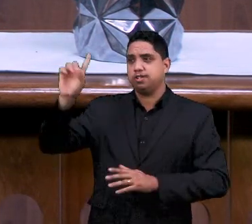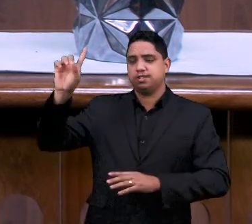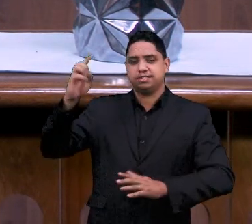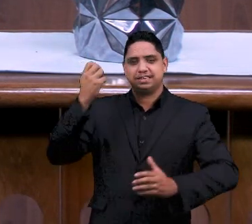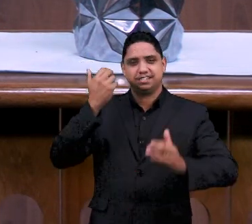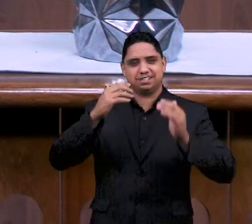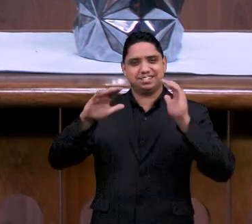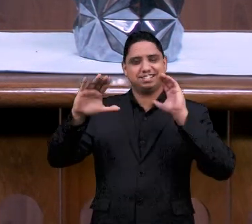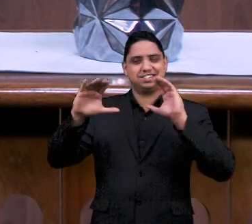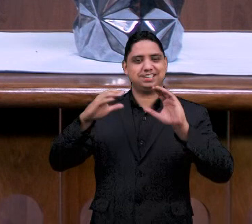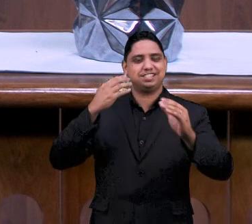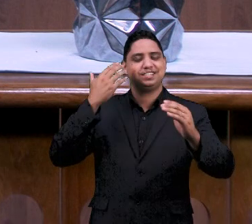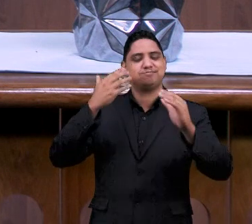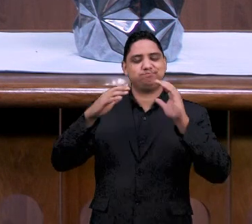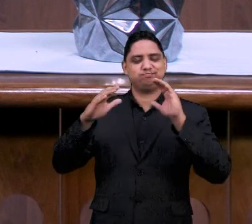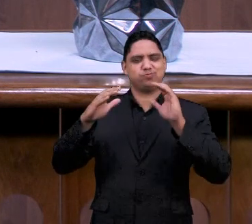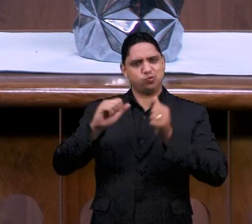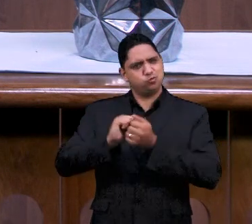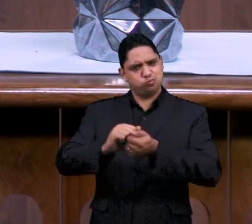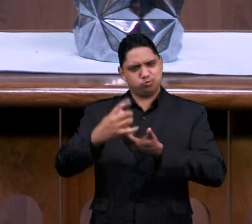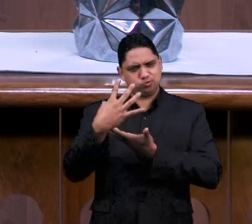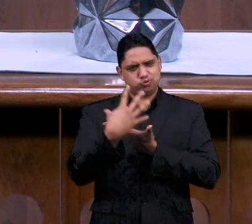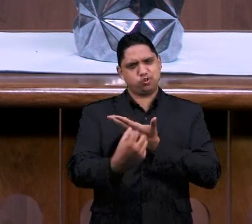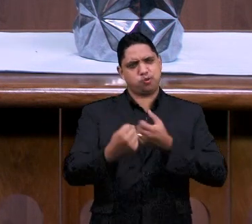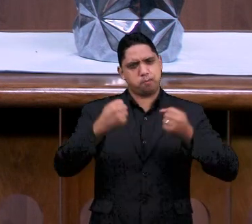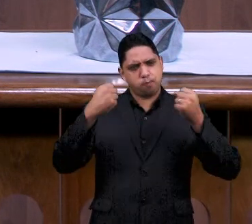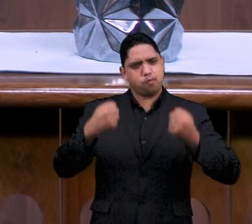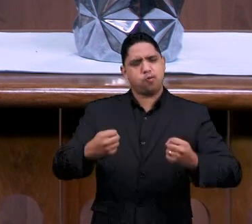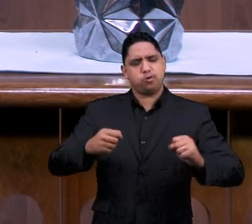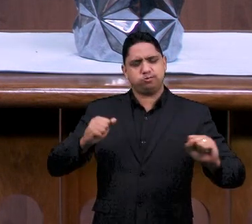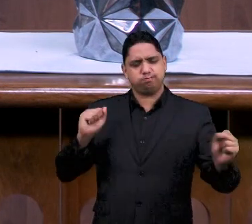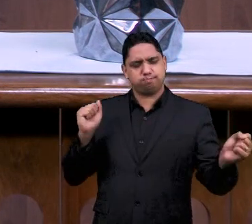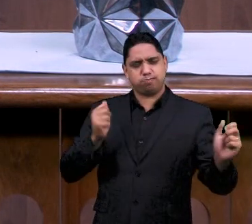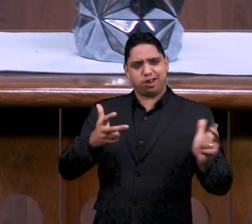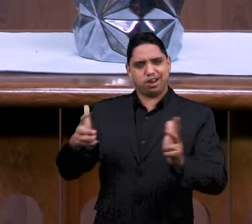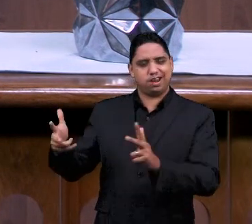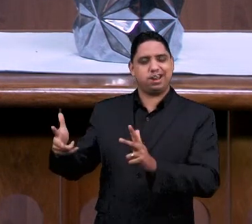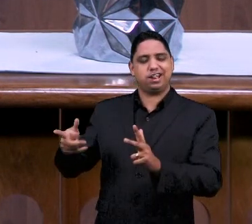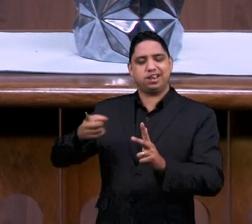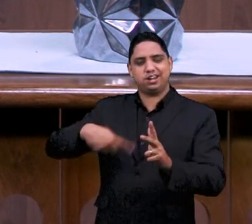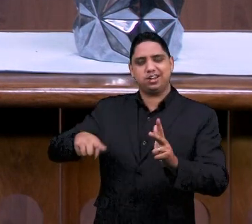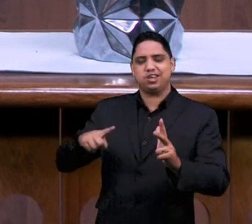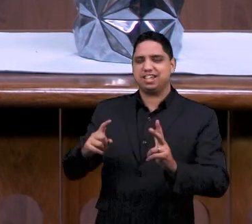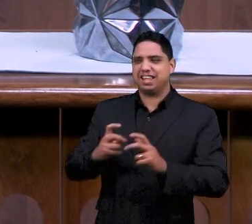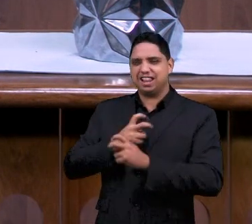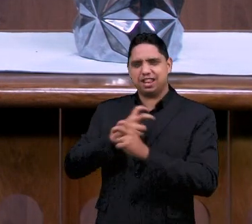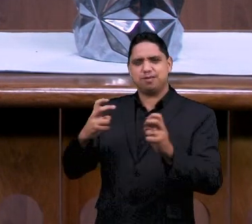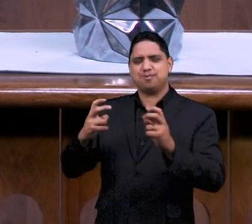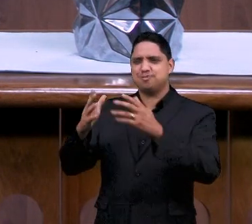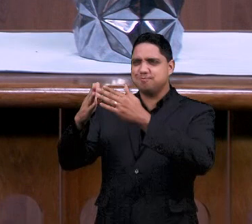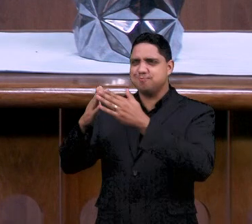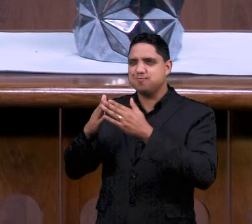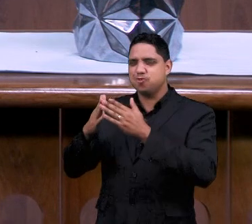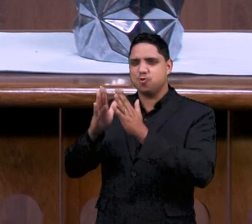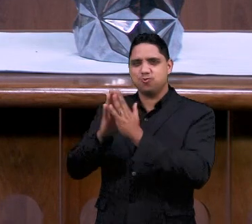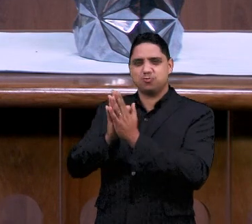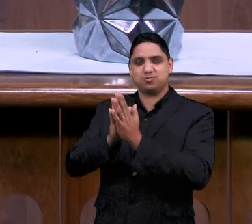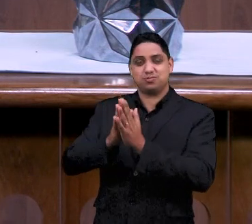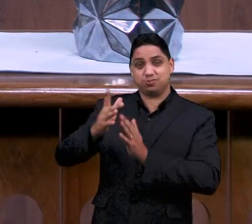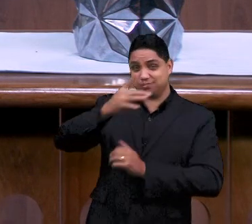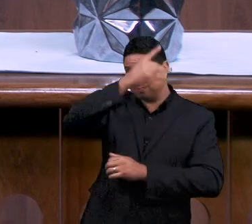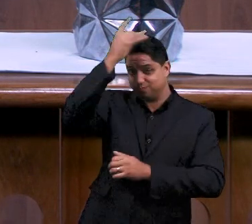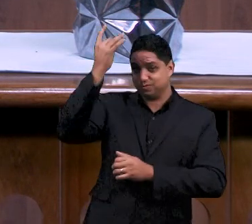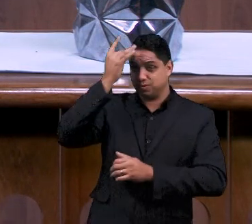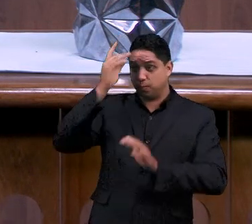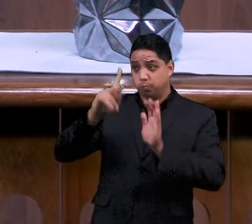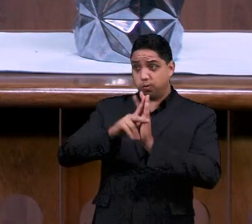maintenant. Nous allons chanter un chant de prière, de recherche. Le Saint-Esprit de